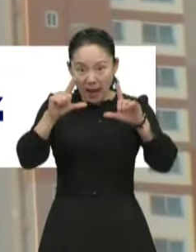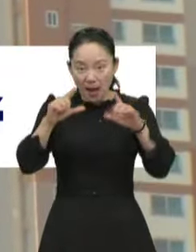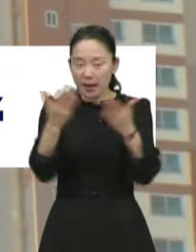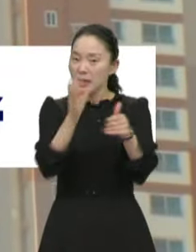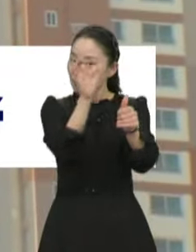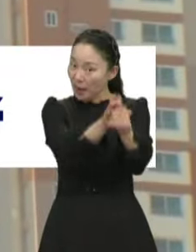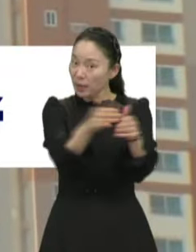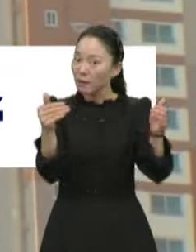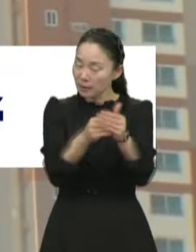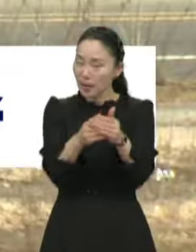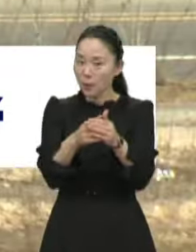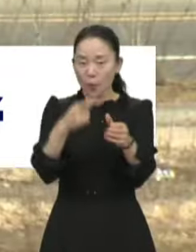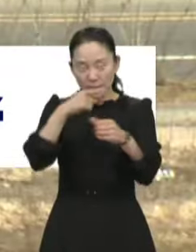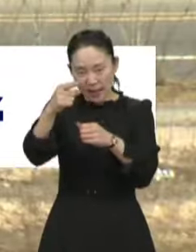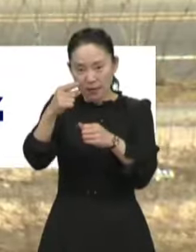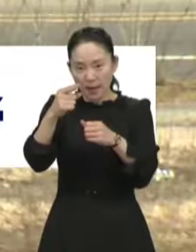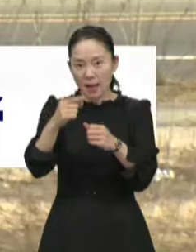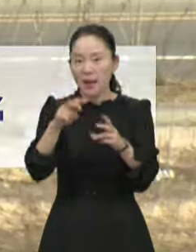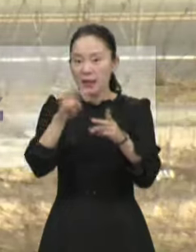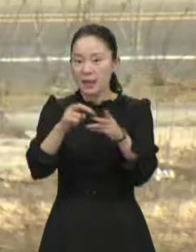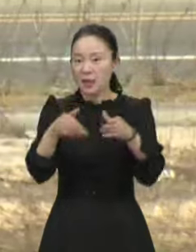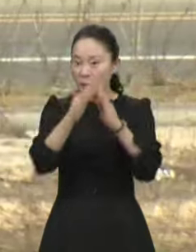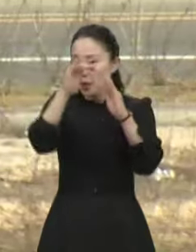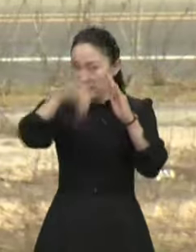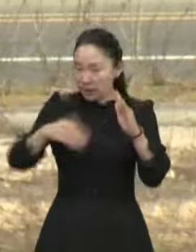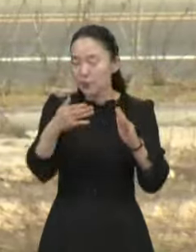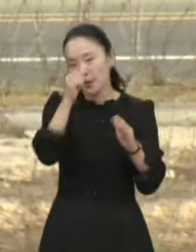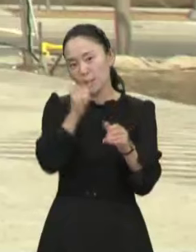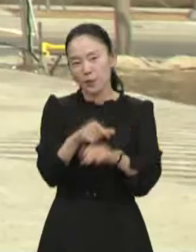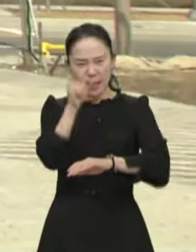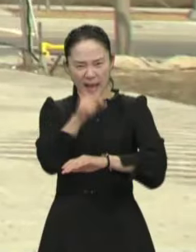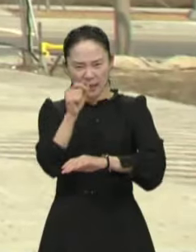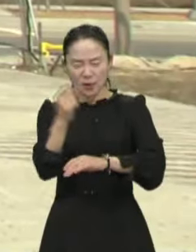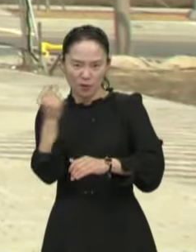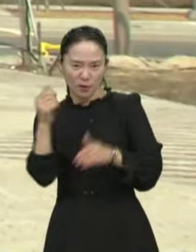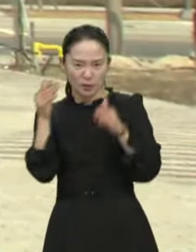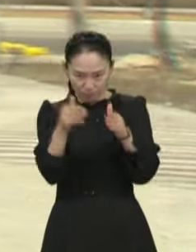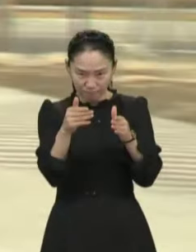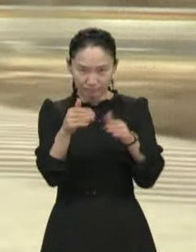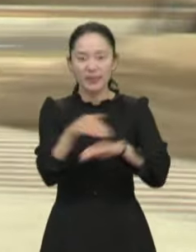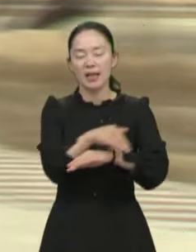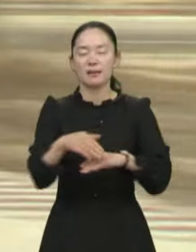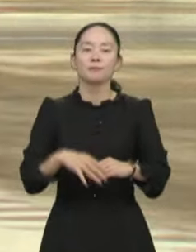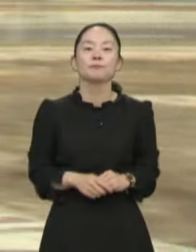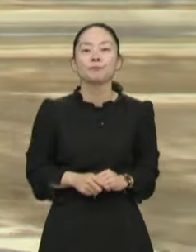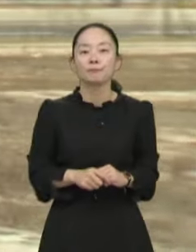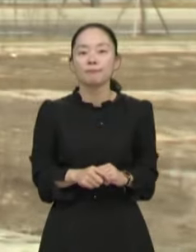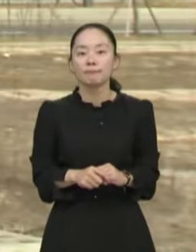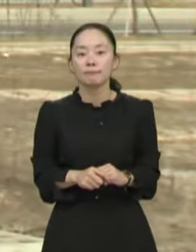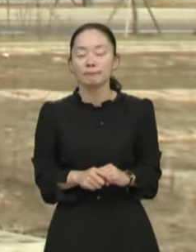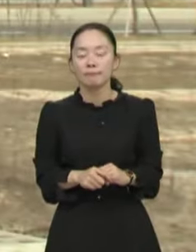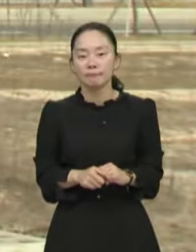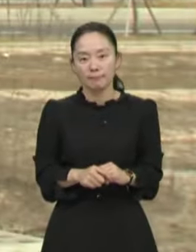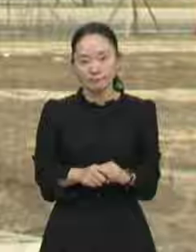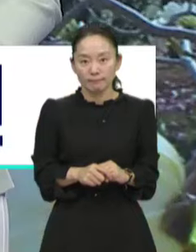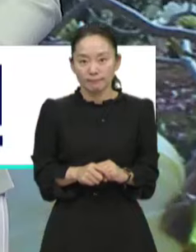용역을 마무리하고 내년에는 센터 건립에 착수할 수 있도록 행정력을 집중할 방침입니다.